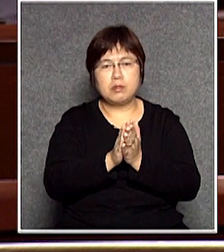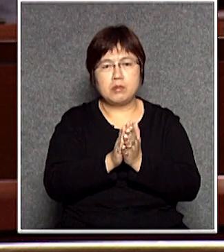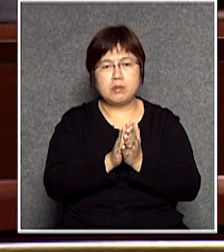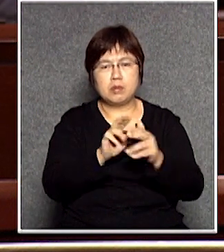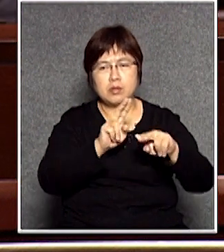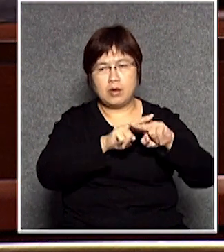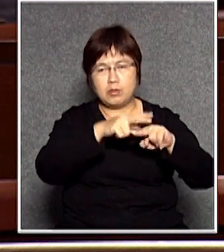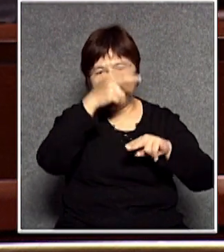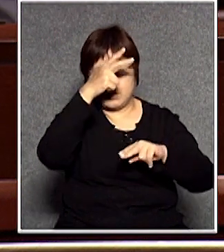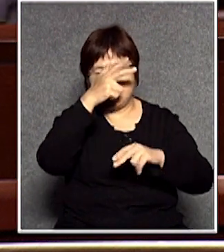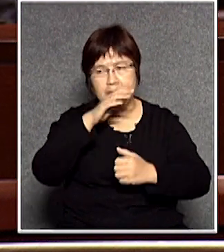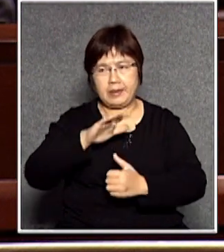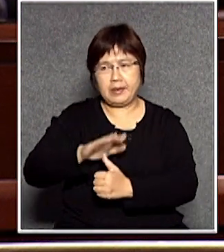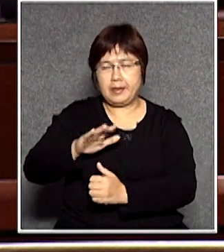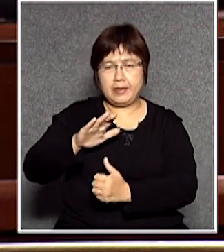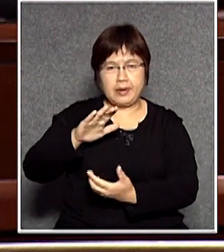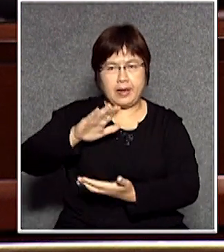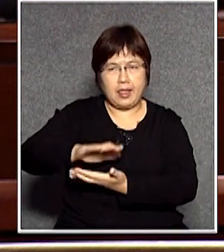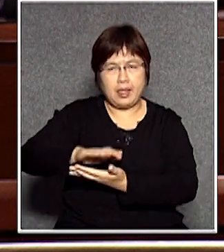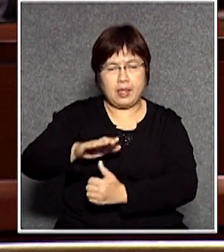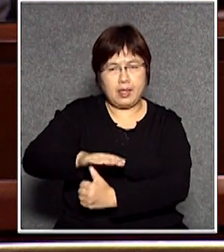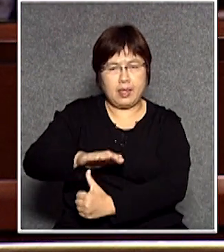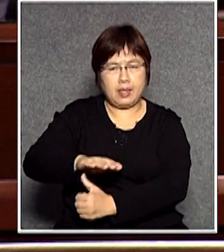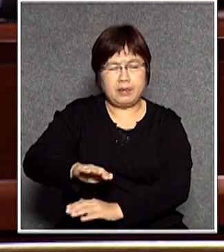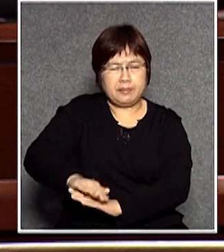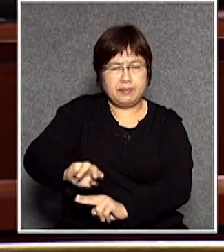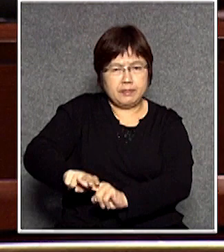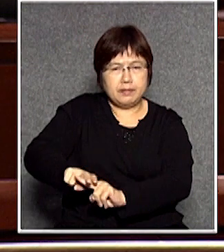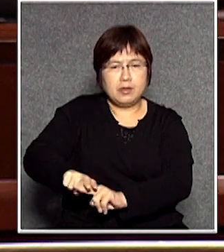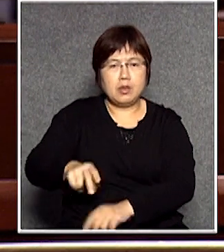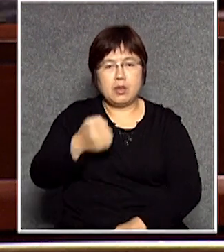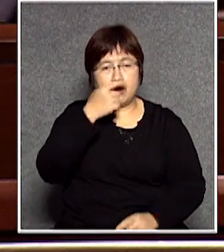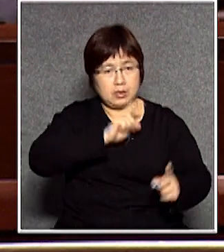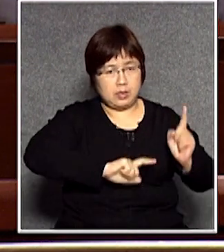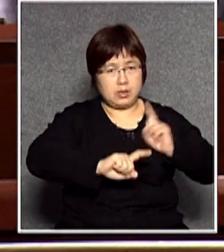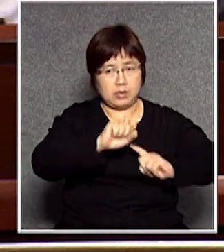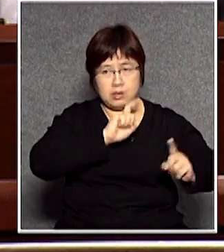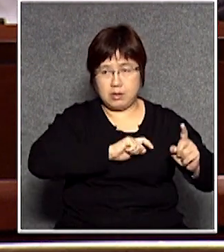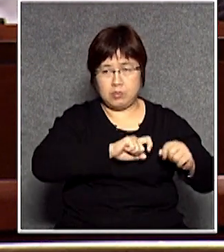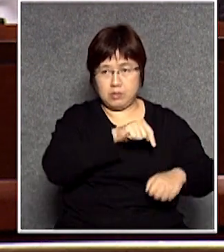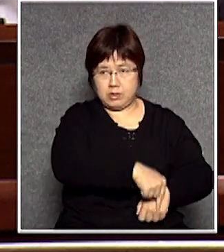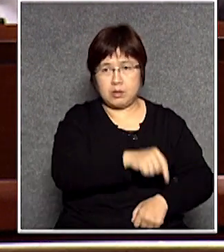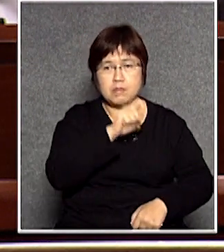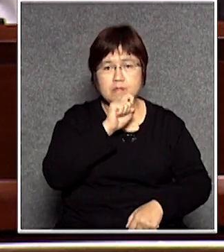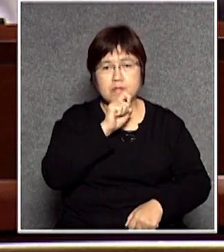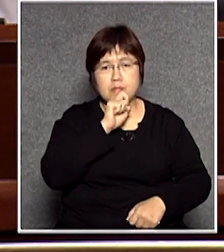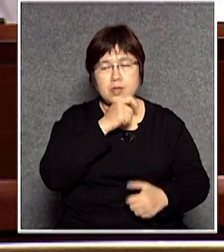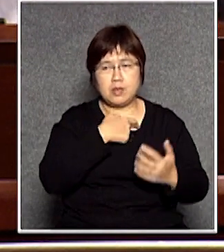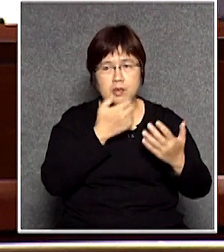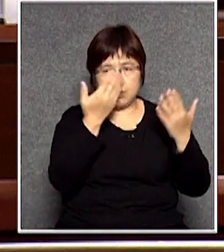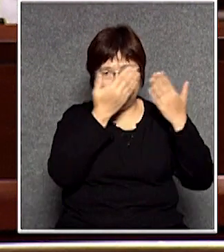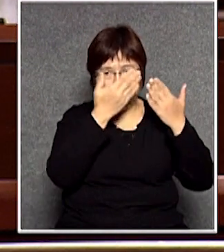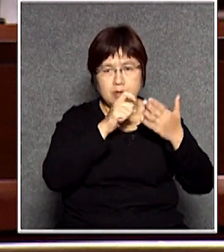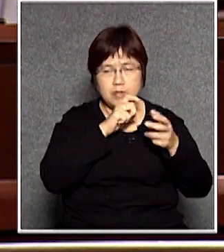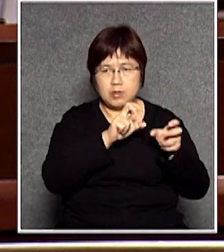中共打壓。如果不是香港還有自由的土地，是還有電視台、電台